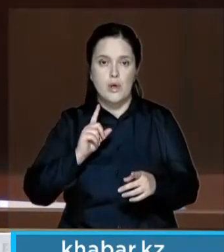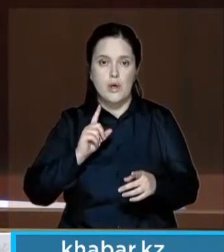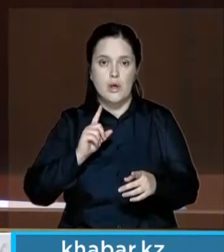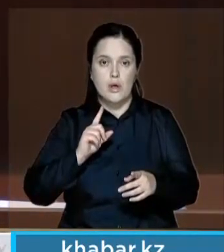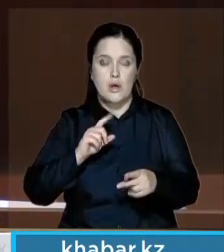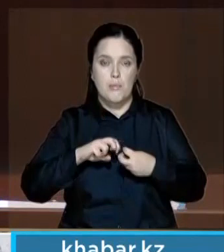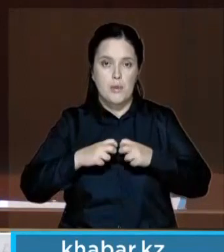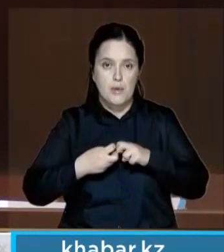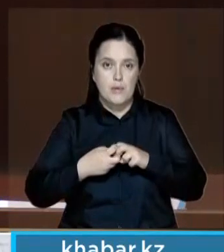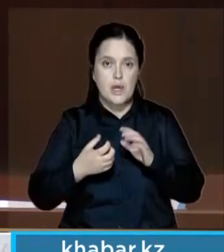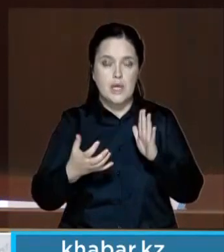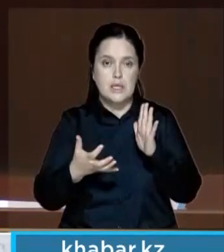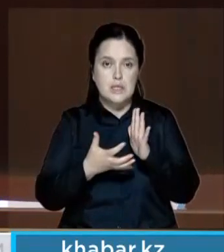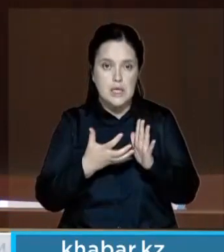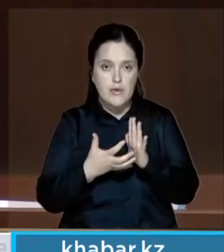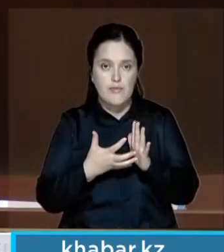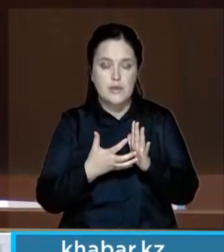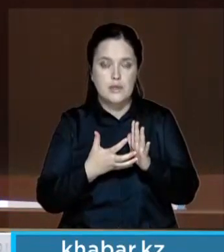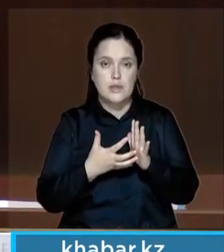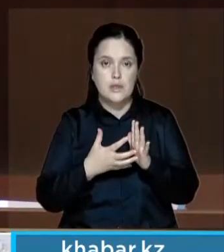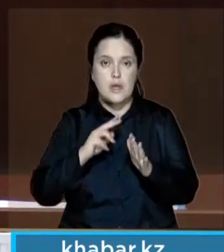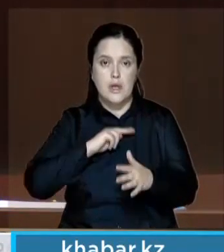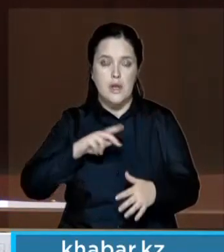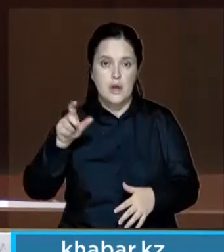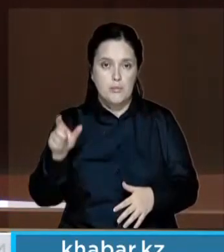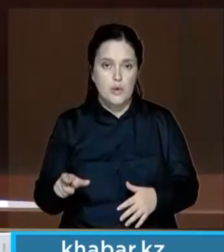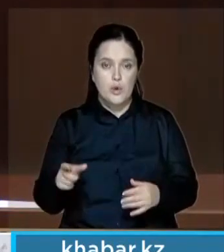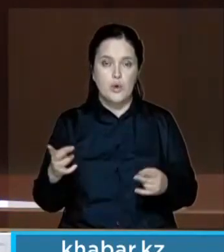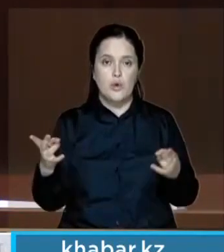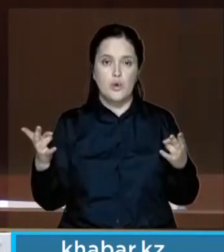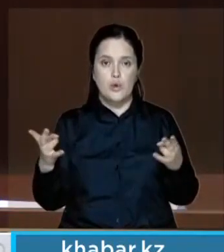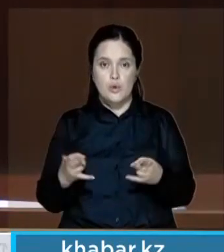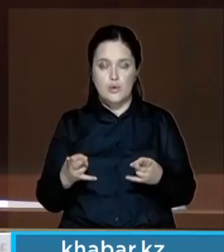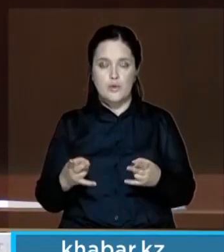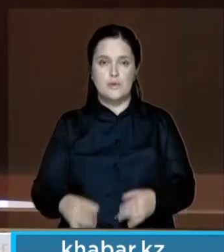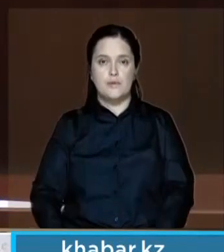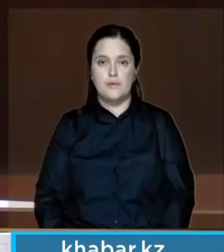проблема – дефицит медицинских кадров, и нужно этот вопрос решать.